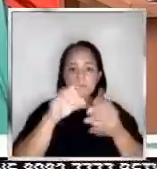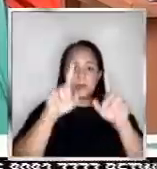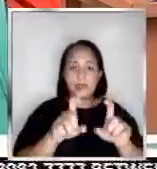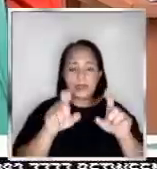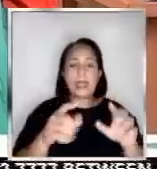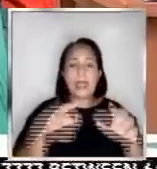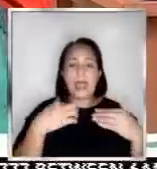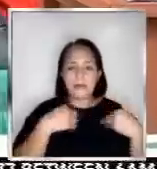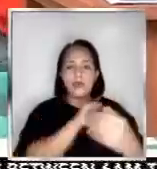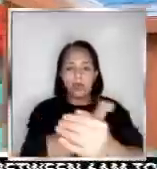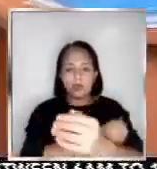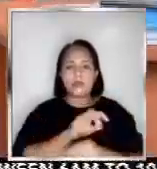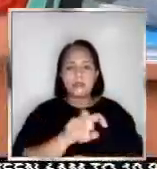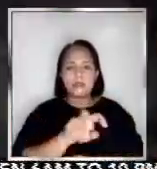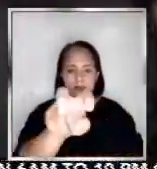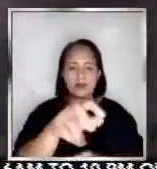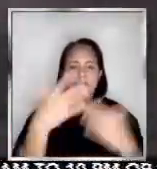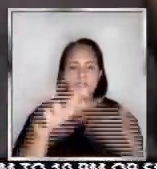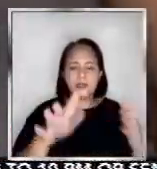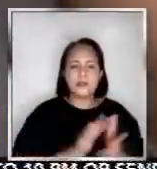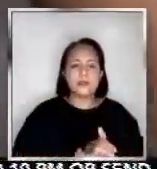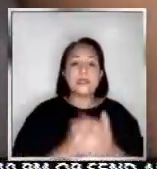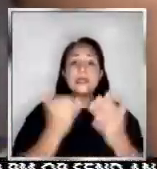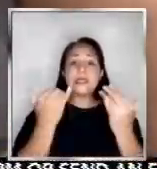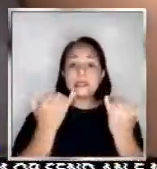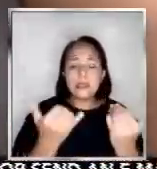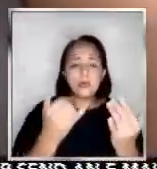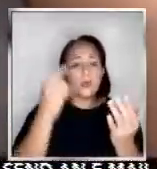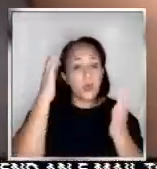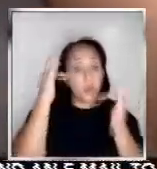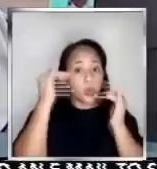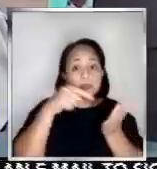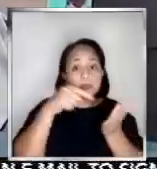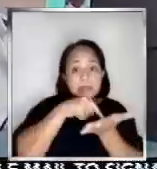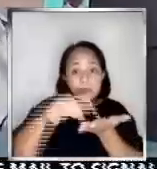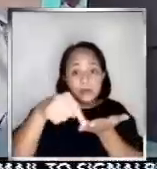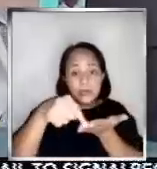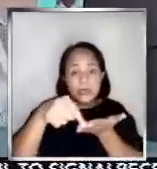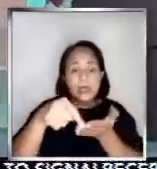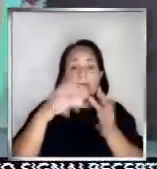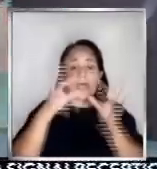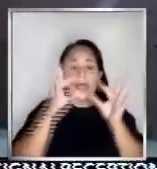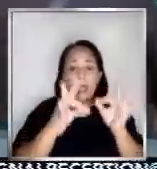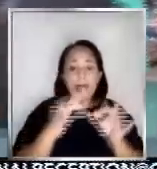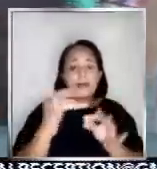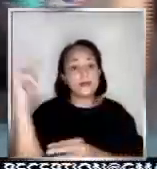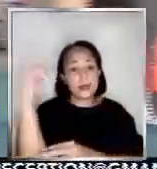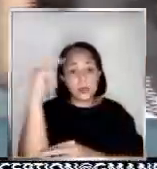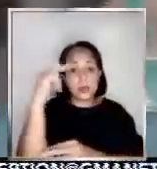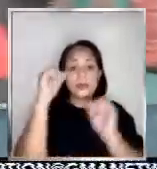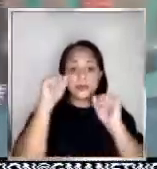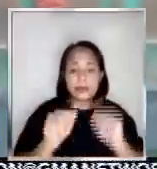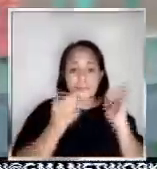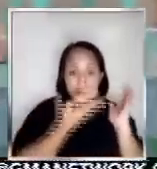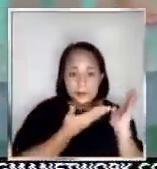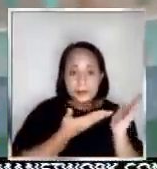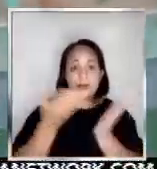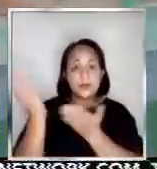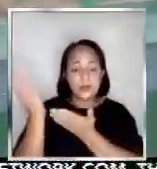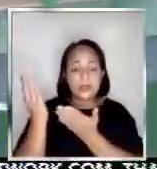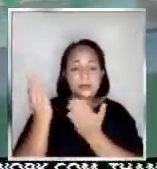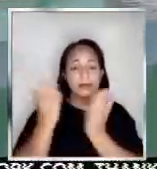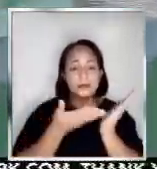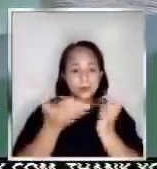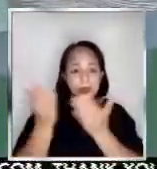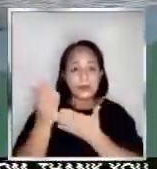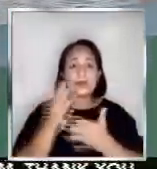this week sana kung kayang i-accommodate ng mga airline companies dun ho sa mga nandoon pa sa mga kanin-kanila mga pinitirhan ngayon